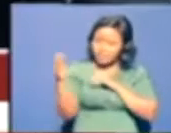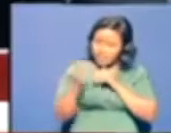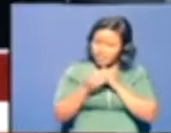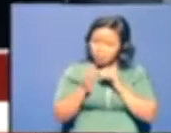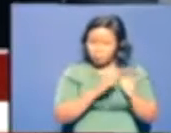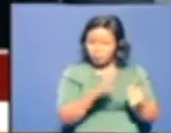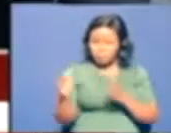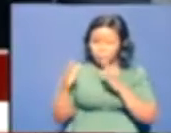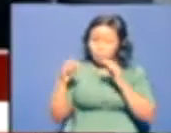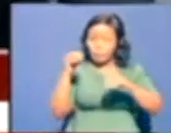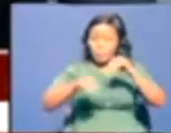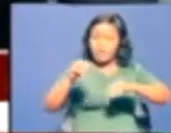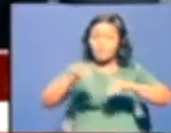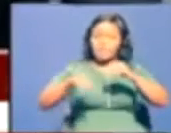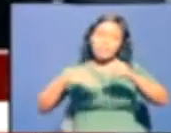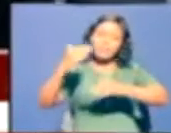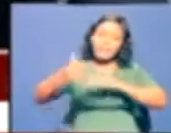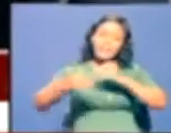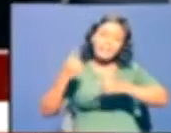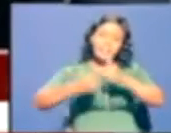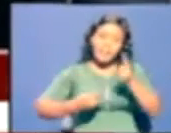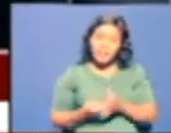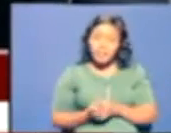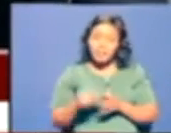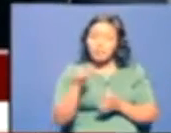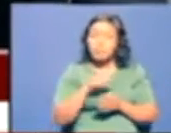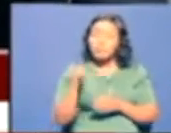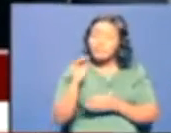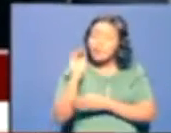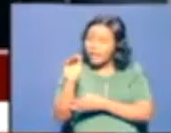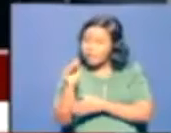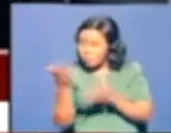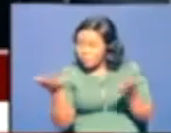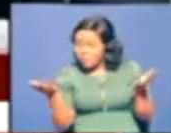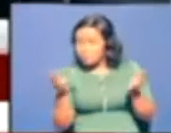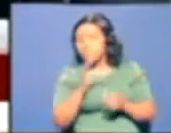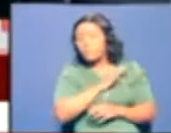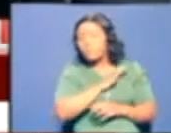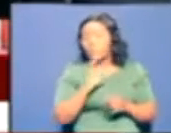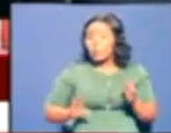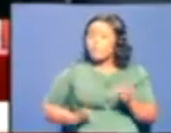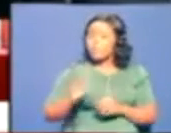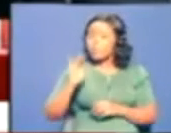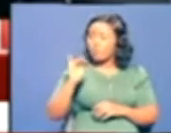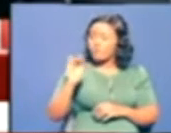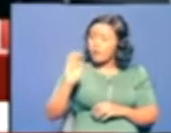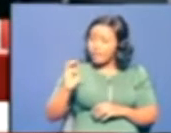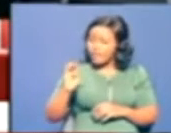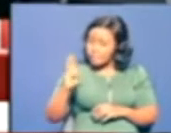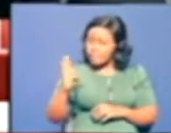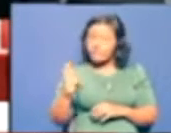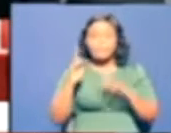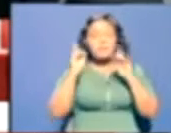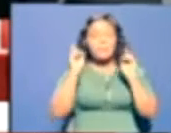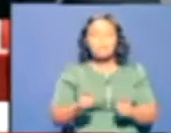mwaka ujao. We urge the commission to move with speed and put in place